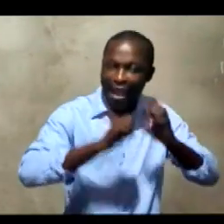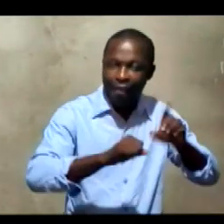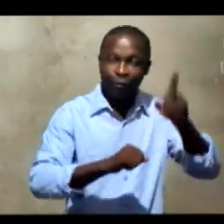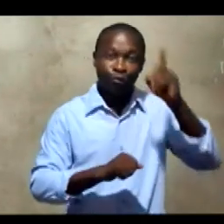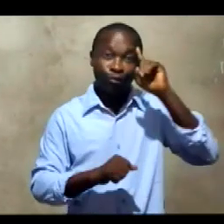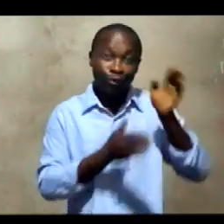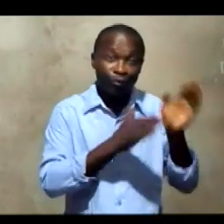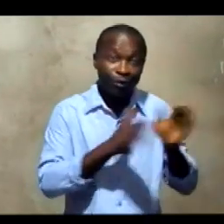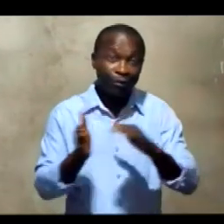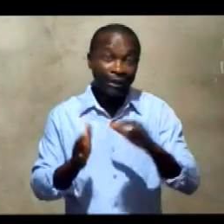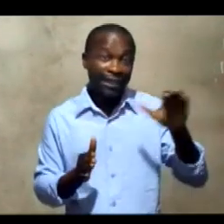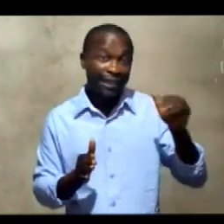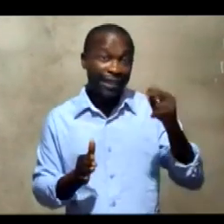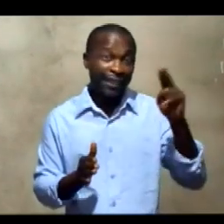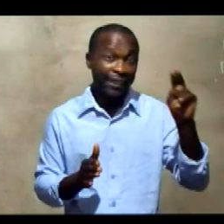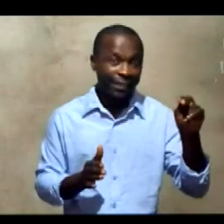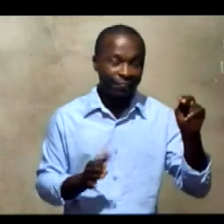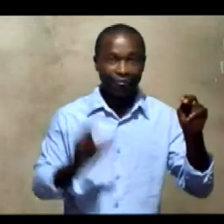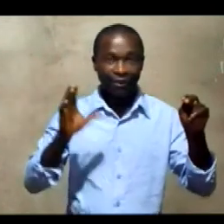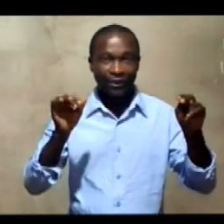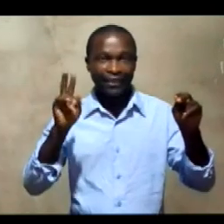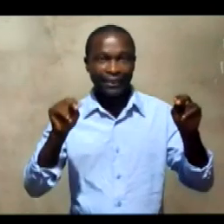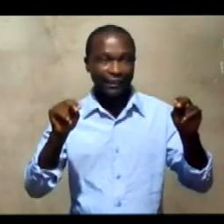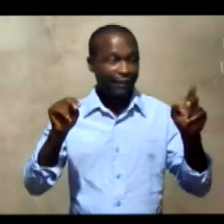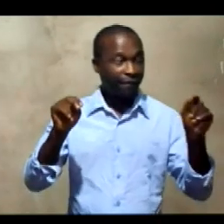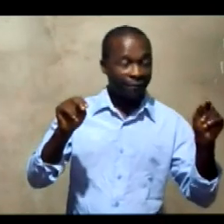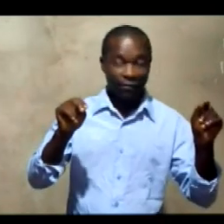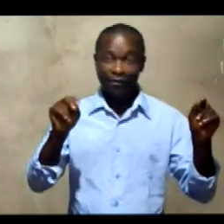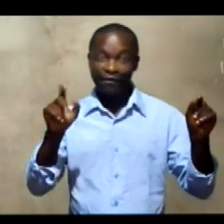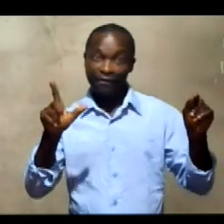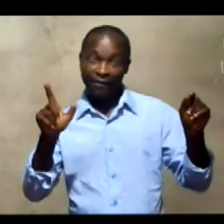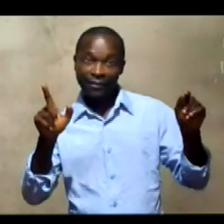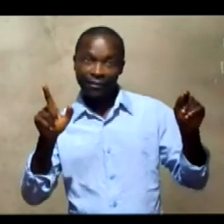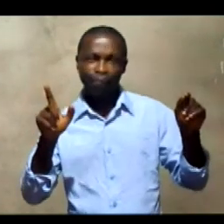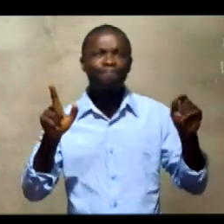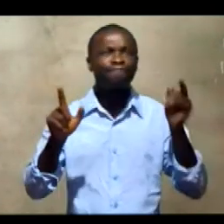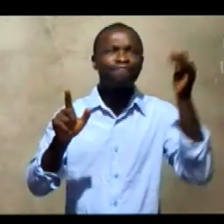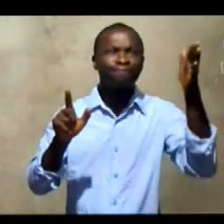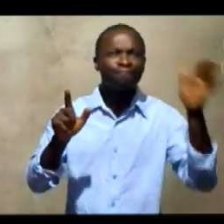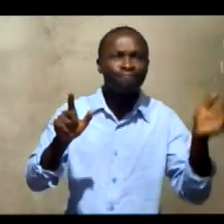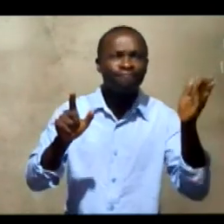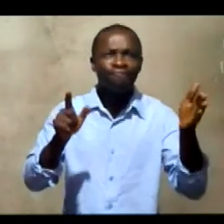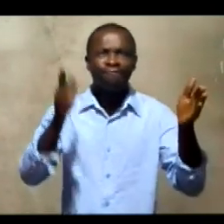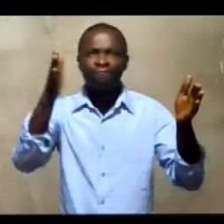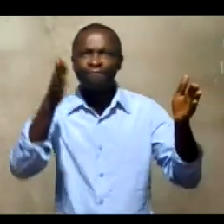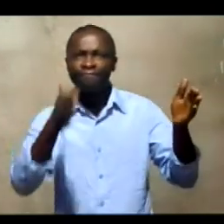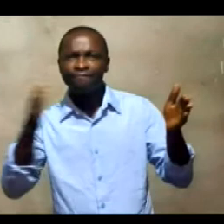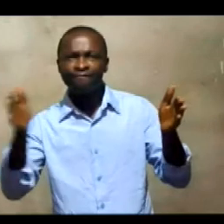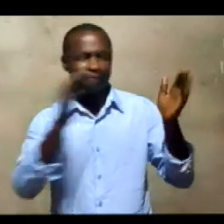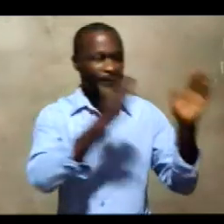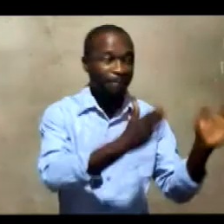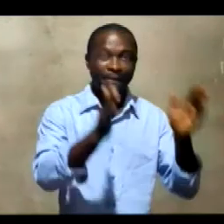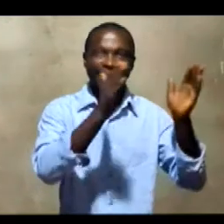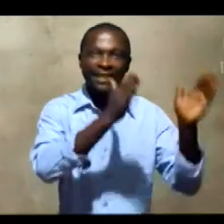du championnat d'Afrique des Nations de football 2020 et de la Coupe d'Afrique des Nations de football 2021, de